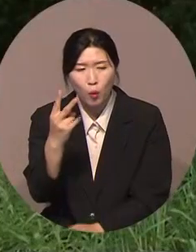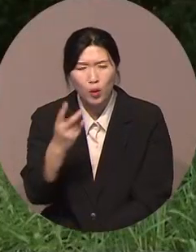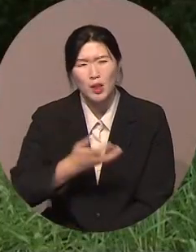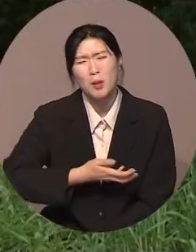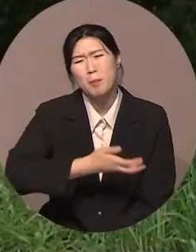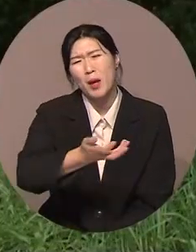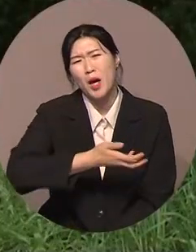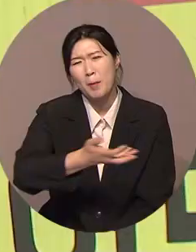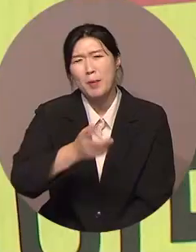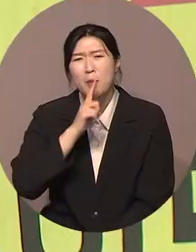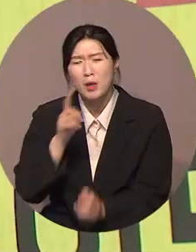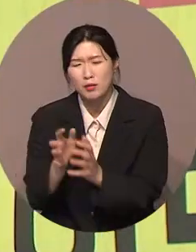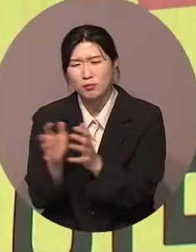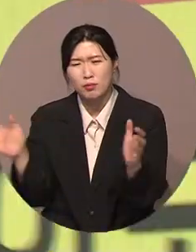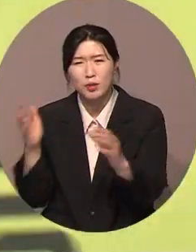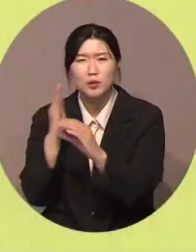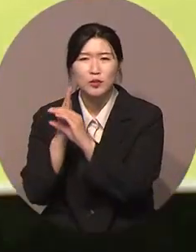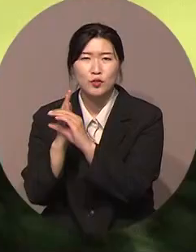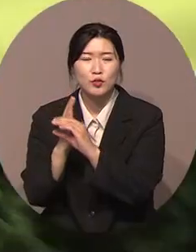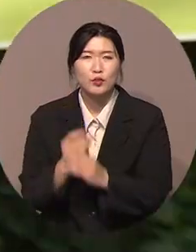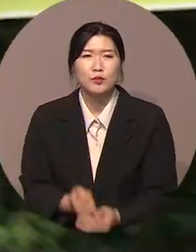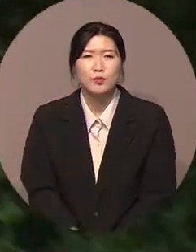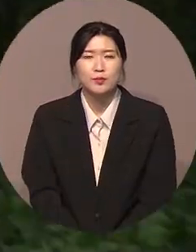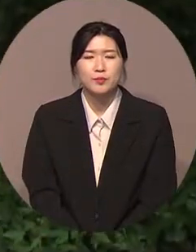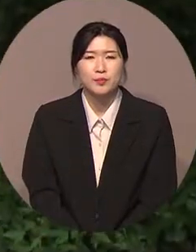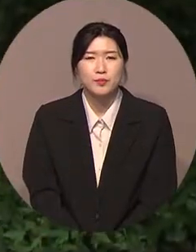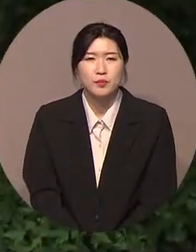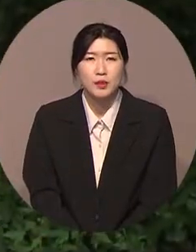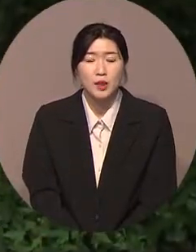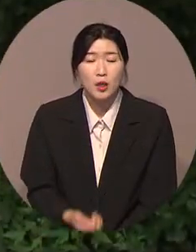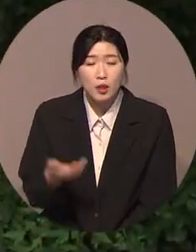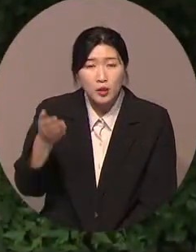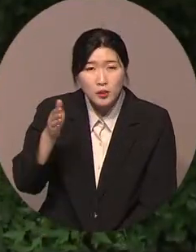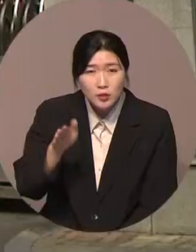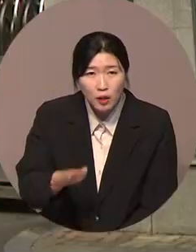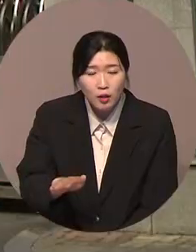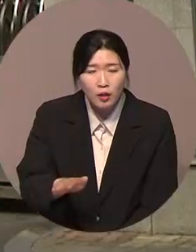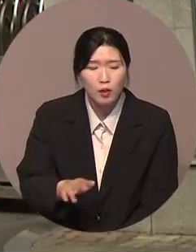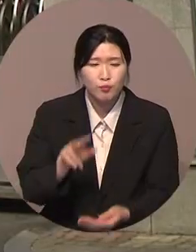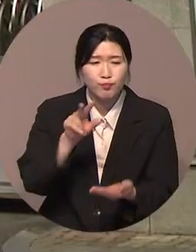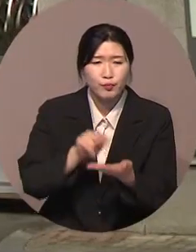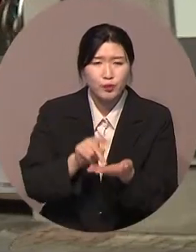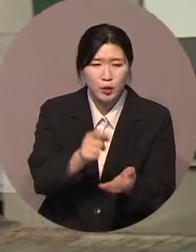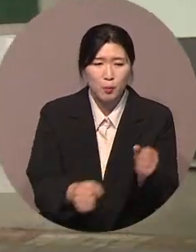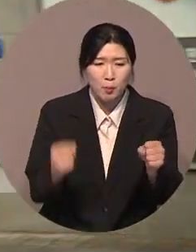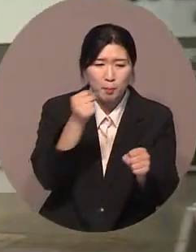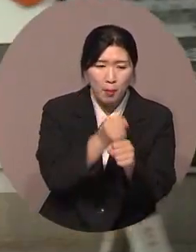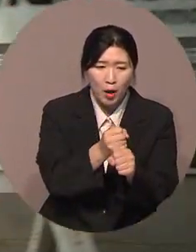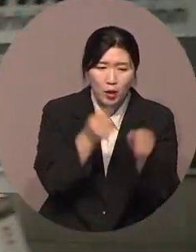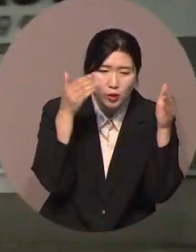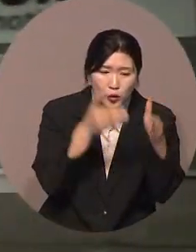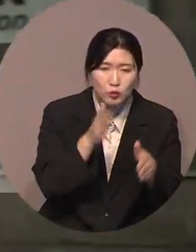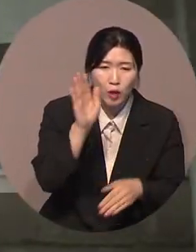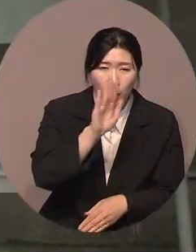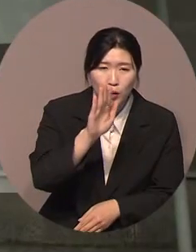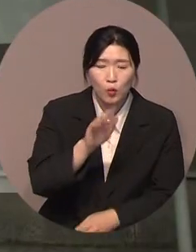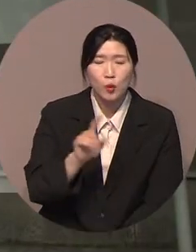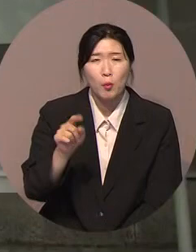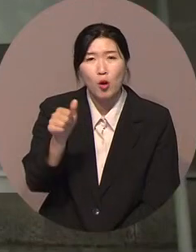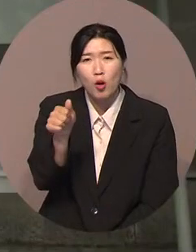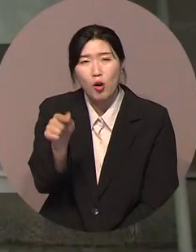타이어 이전 요구도 커지고 있습니다. 이런 상황에서 한타는 공장 재가동 대신 26명으로